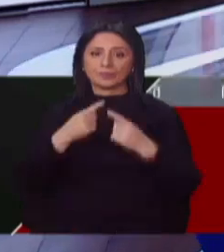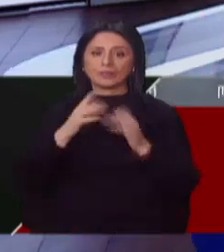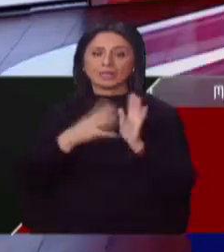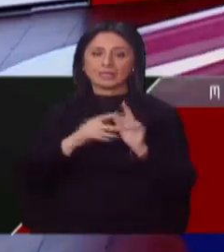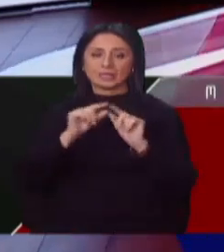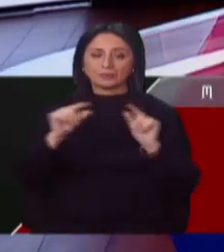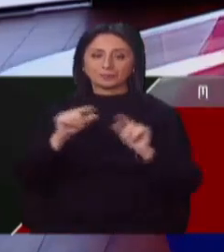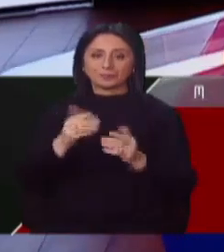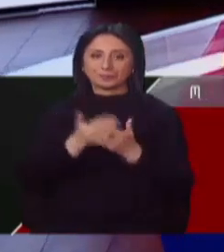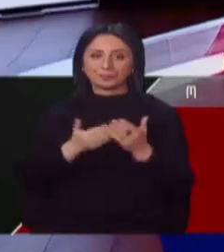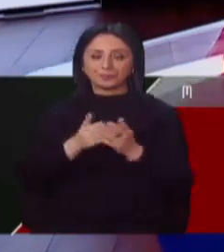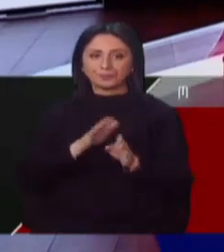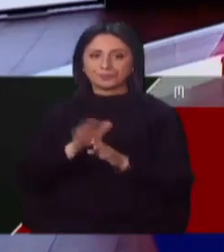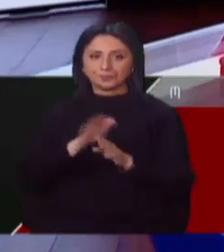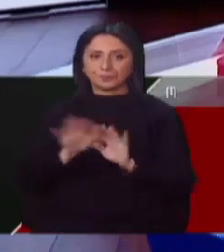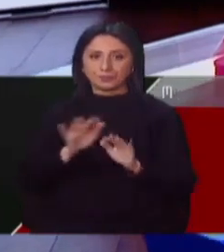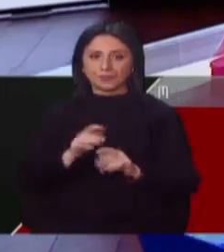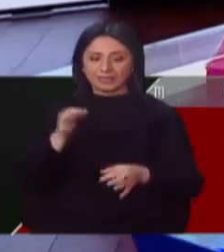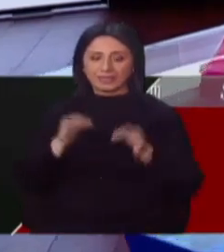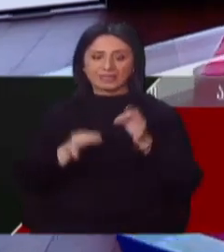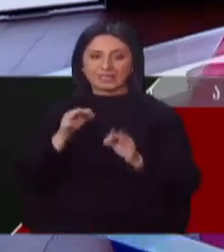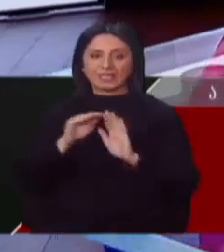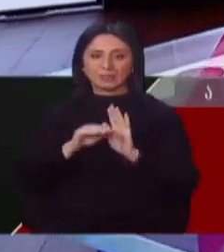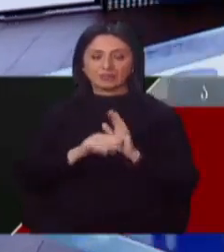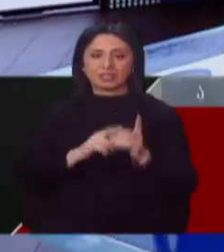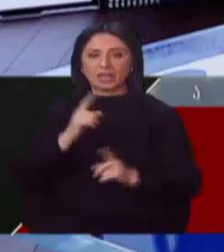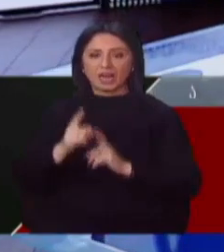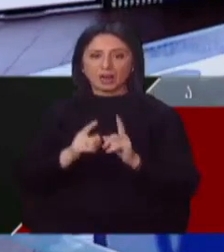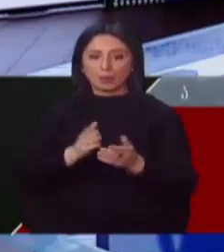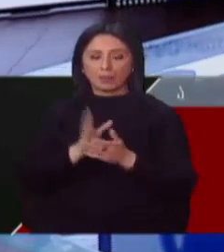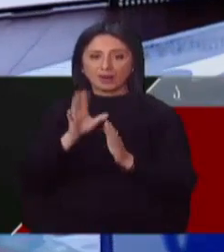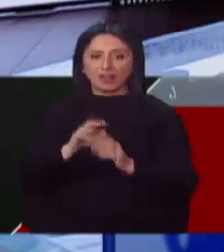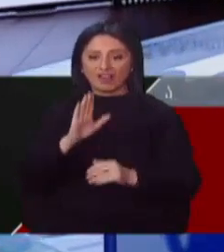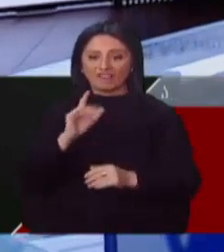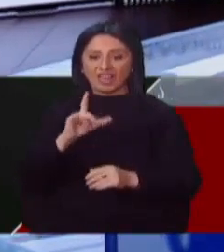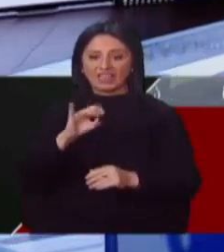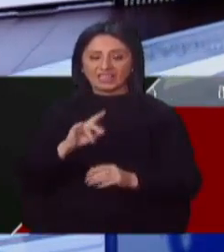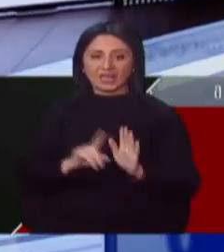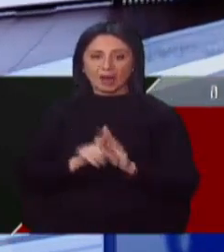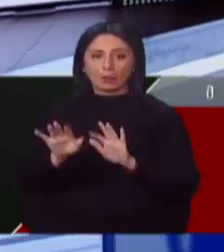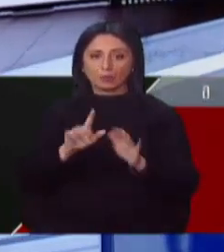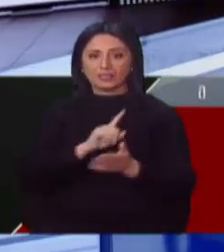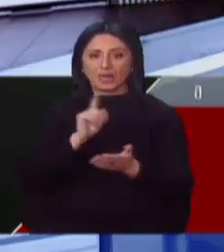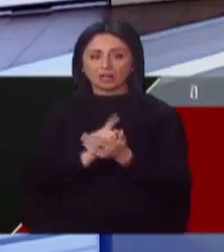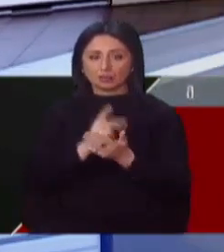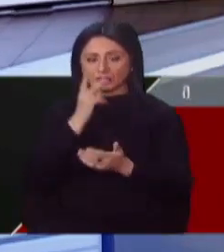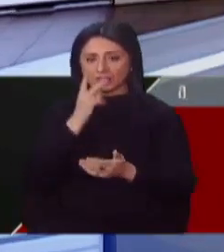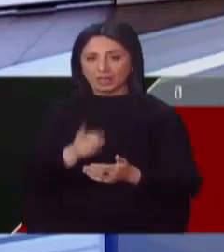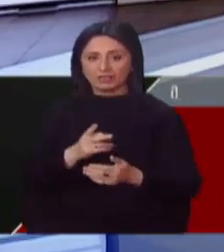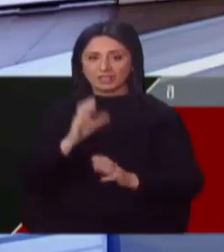ცნობონქტიანი ევრო რეკომენდაციების შესრულების პროცესში მართვსაჯულების სისტემის რეფორმირების ფარგლებში ვეტინგის სისტემის ამოქმედების აუცილებლობას